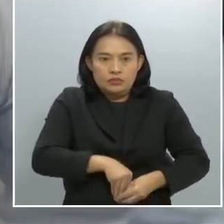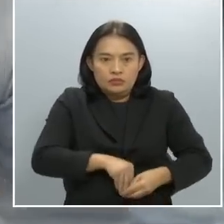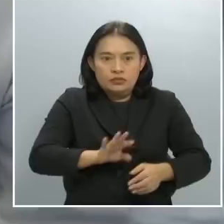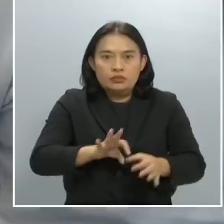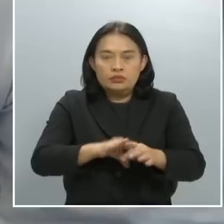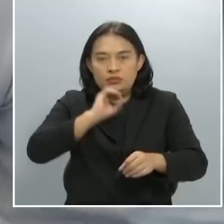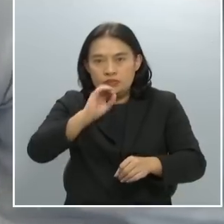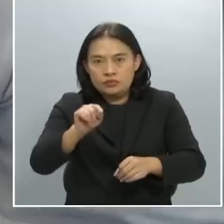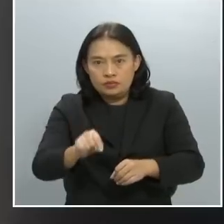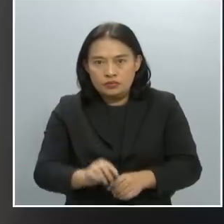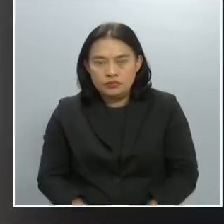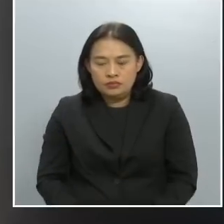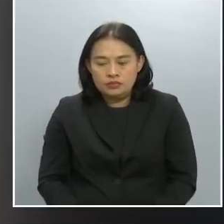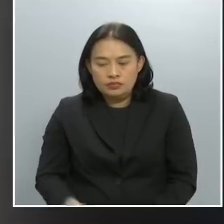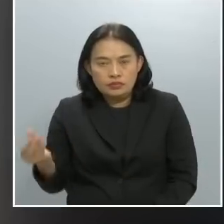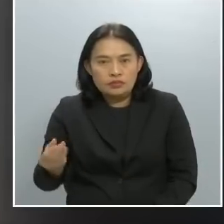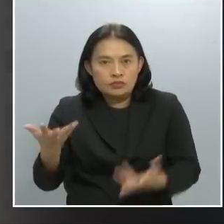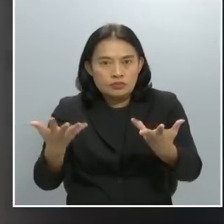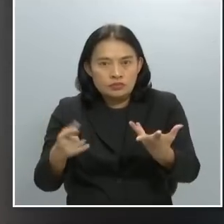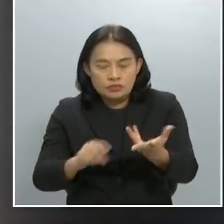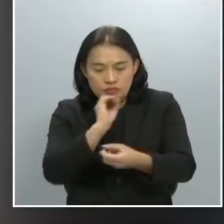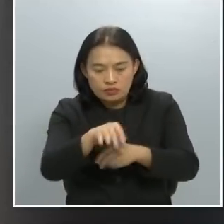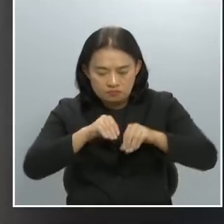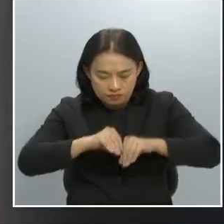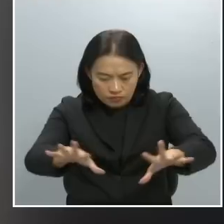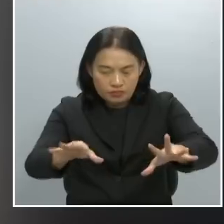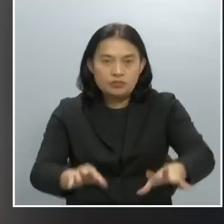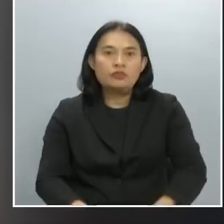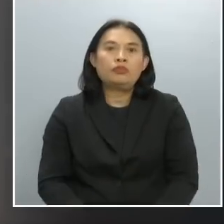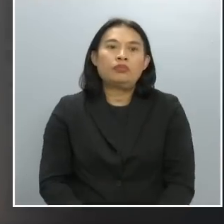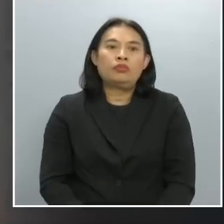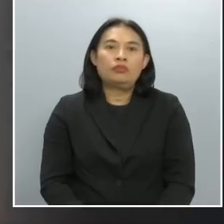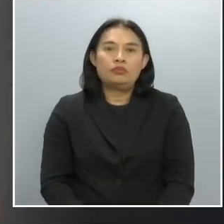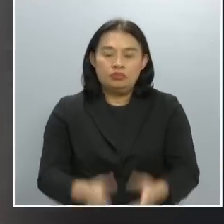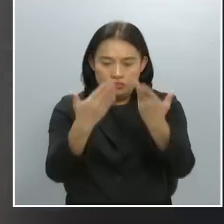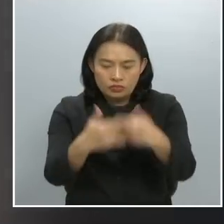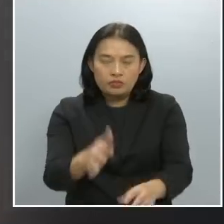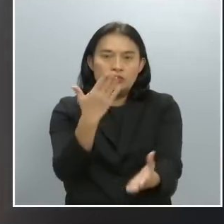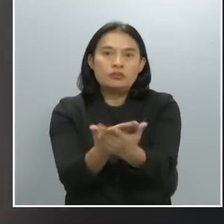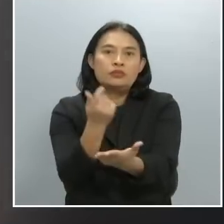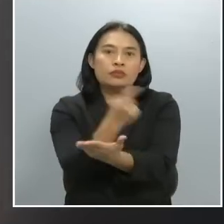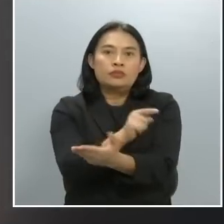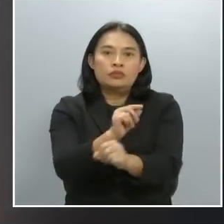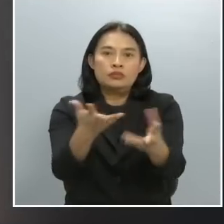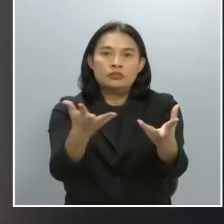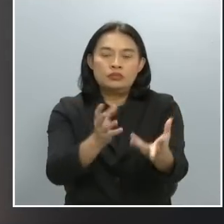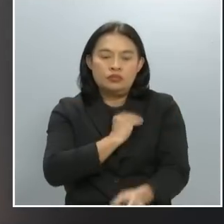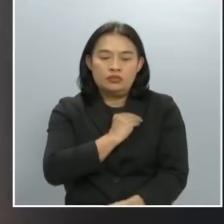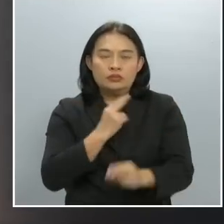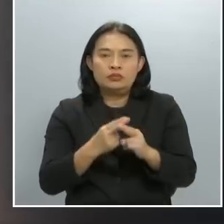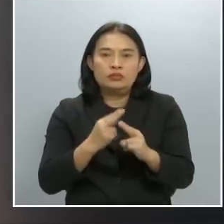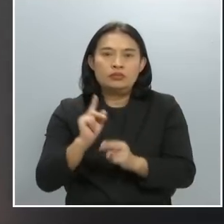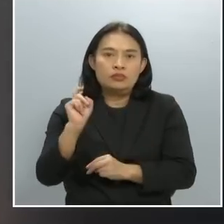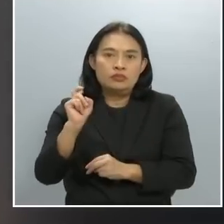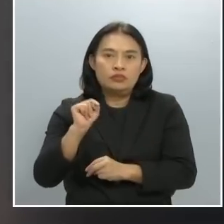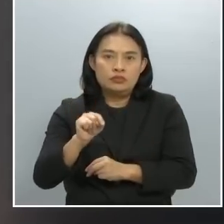ยว่าถ้าไม่ยอมทำให้จะเอาเรื่องของน้องไปประจานโดยบอกว่าสักแล้วไม่ยอมจ่ายเงินน้องเองกลัวเสียชื่อเสียงนะคะ